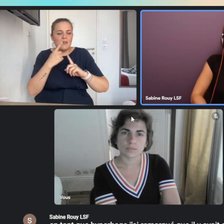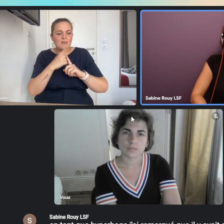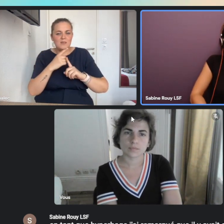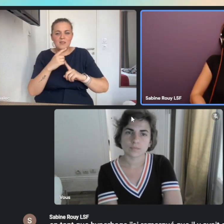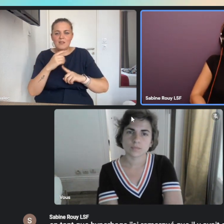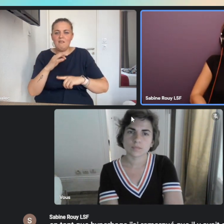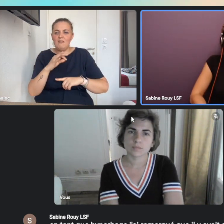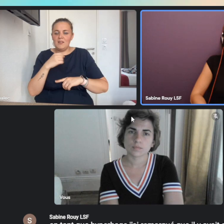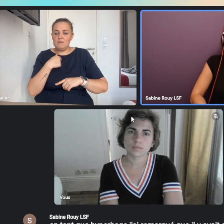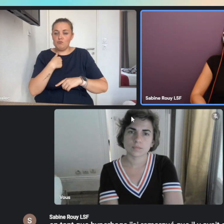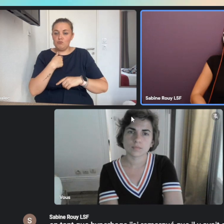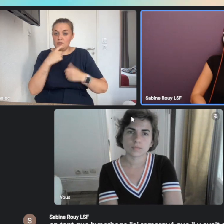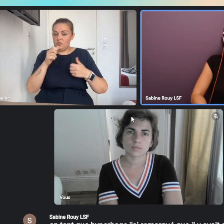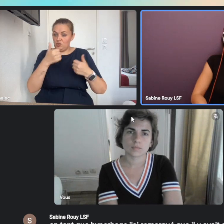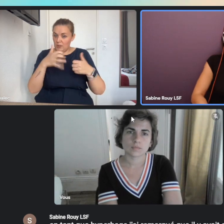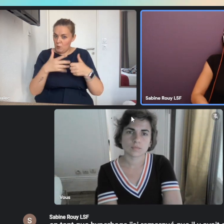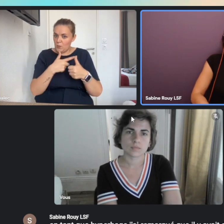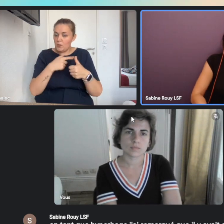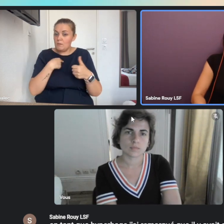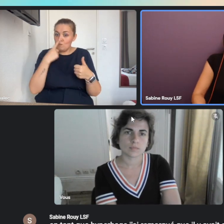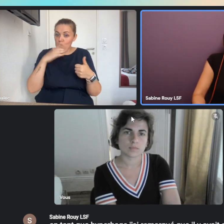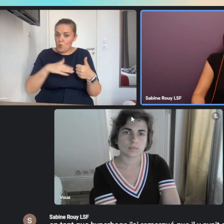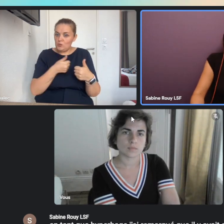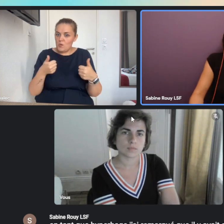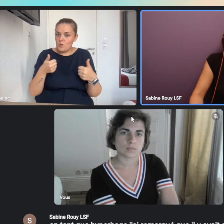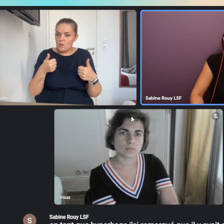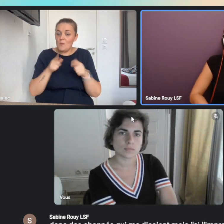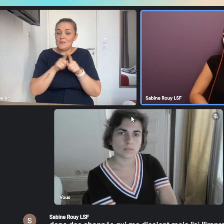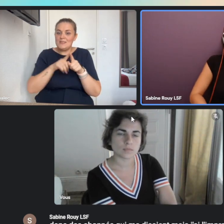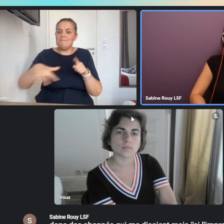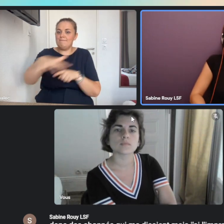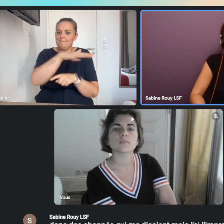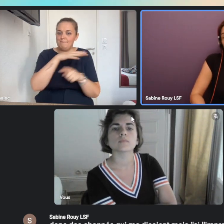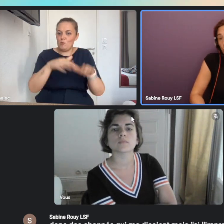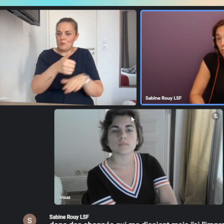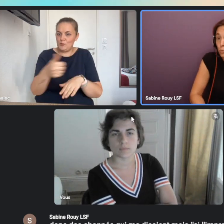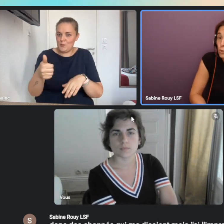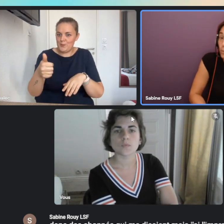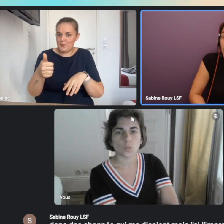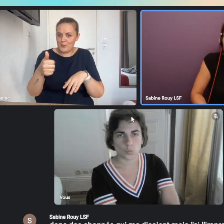c'est intéressant. Donc, déjà,